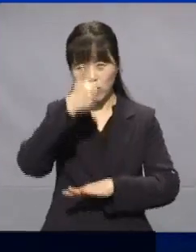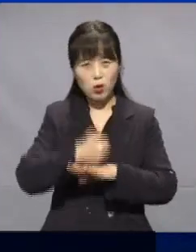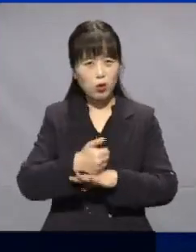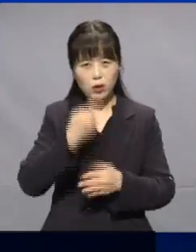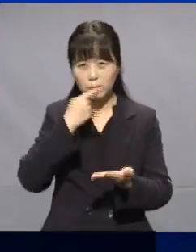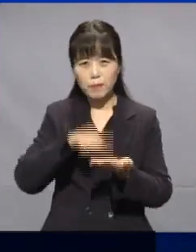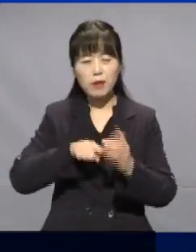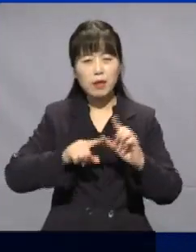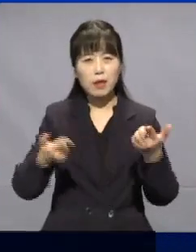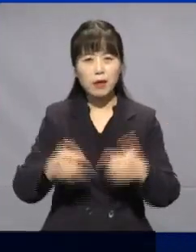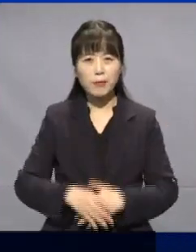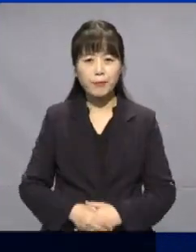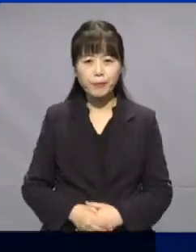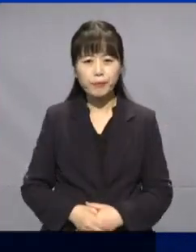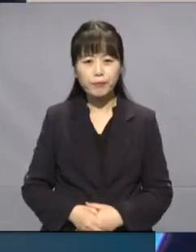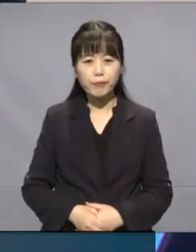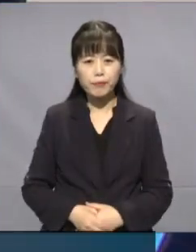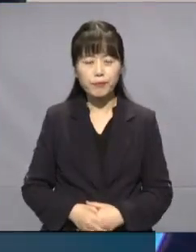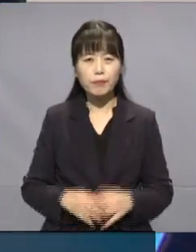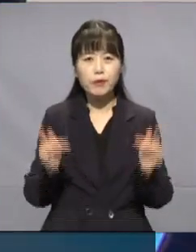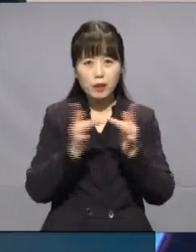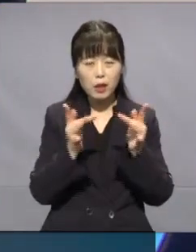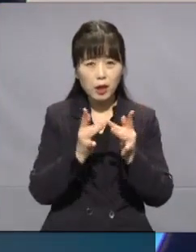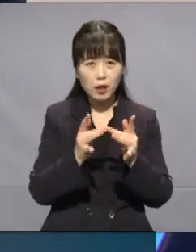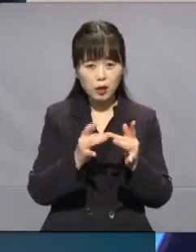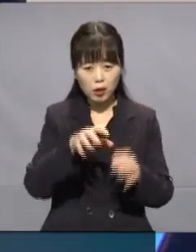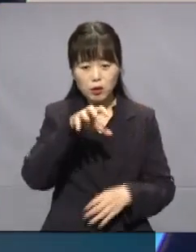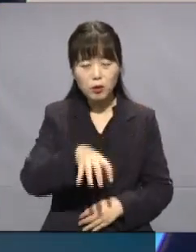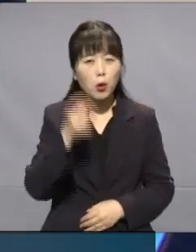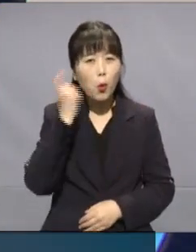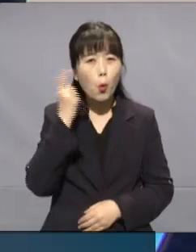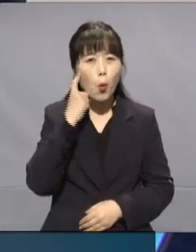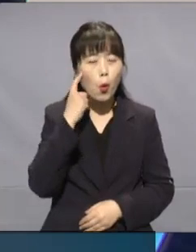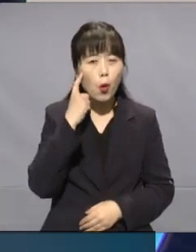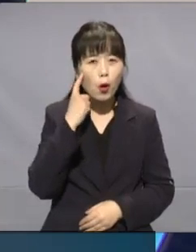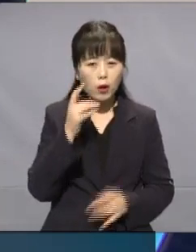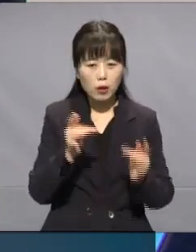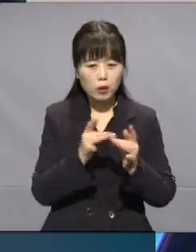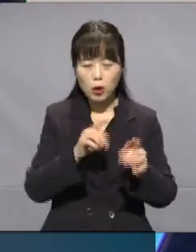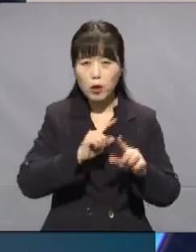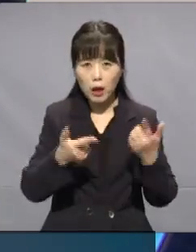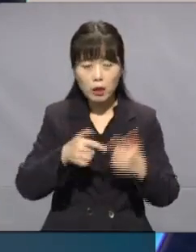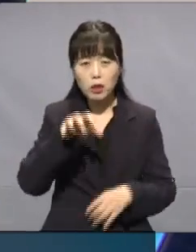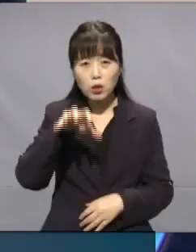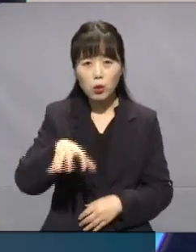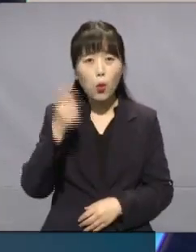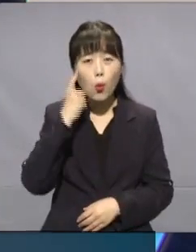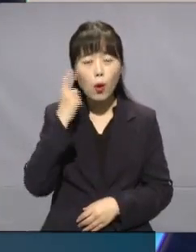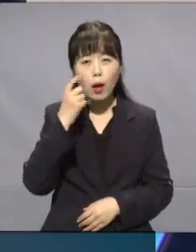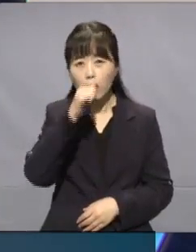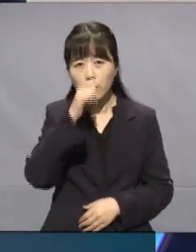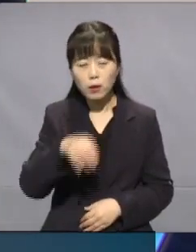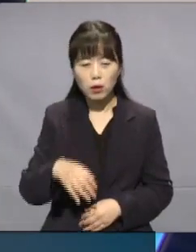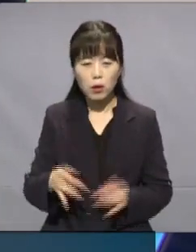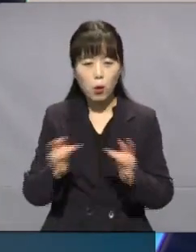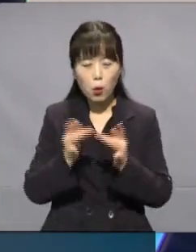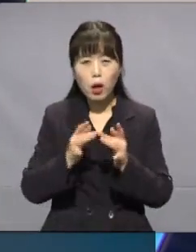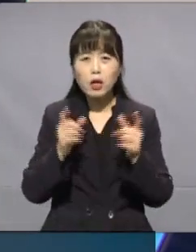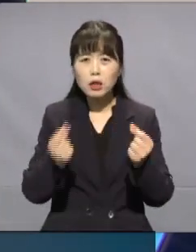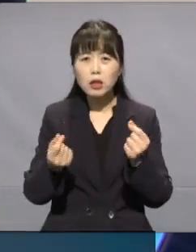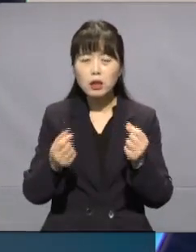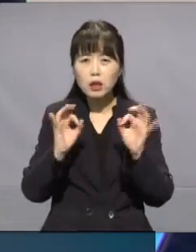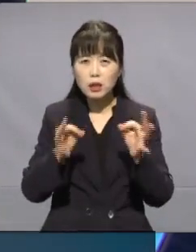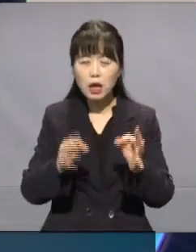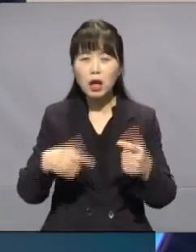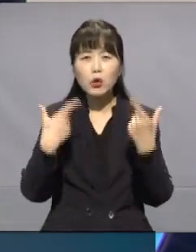최 원장님 이럴거면 오프라인 지점 점포 왜 있느냐 이렇게 불매 소리도 있고 뭐 온라인 은행과 뭐가 다르냐 이런 얘기도